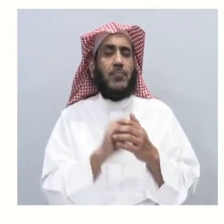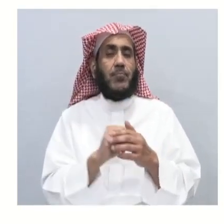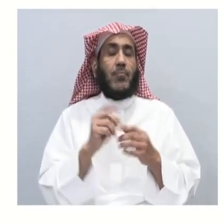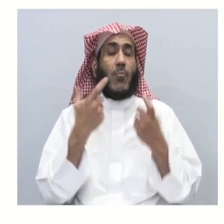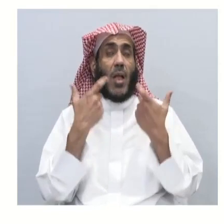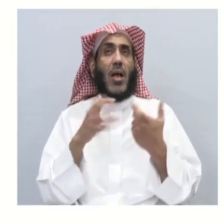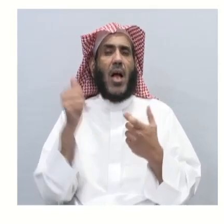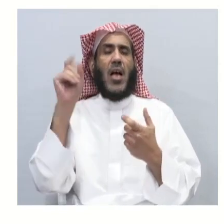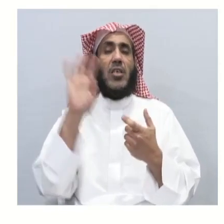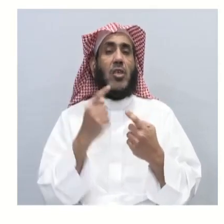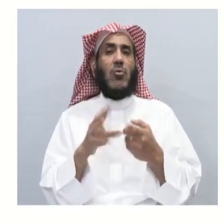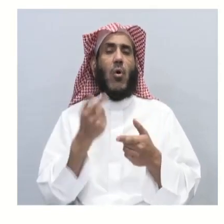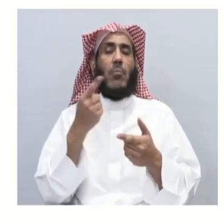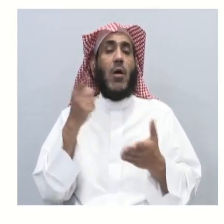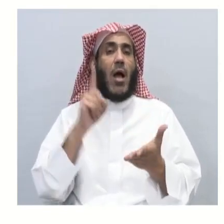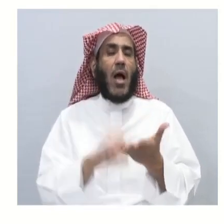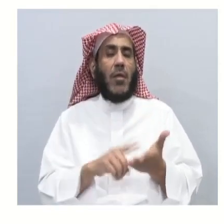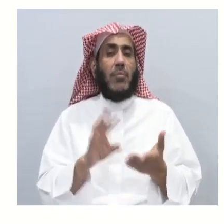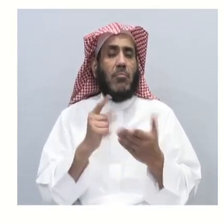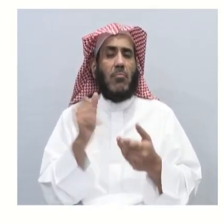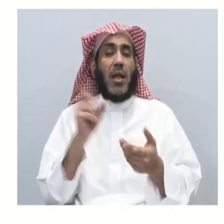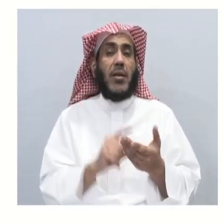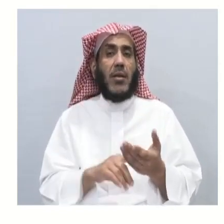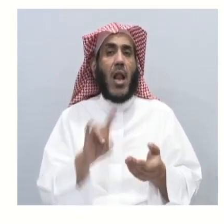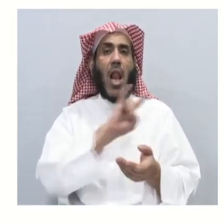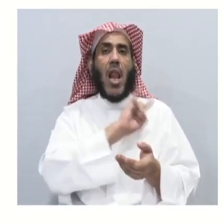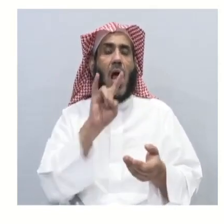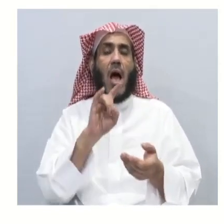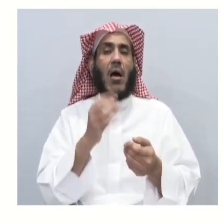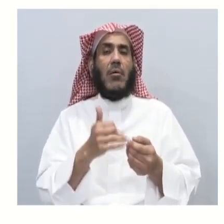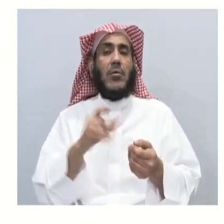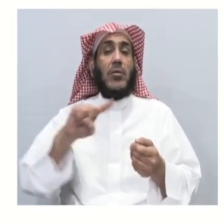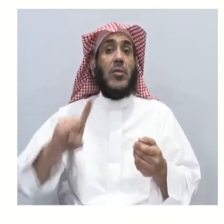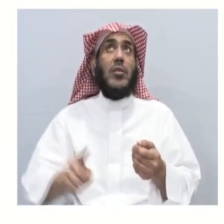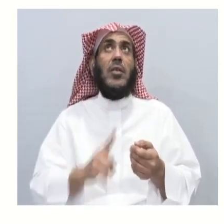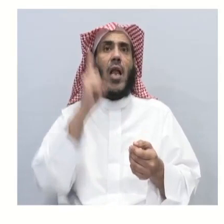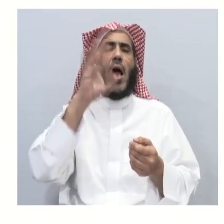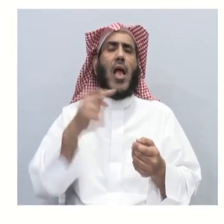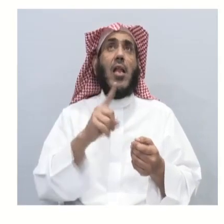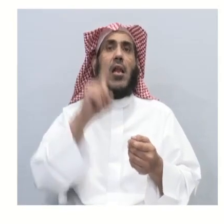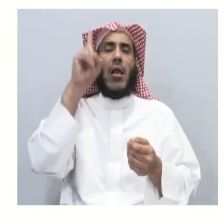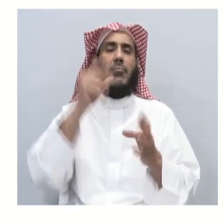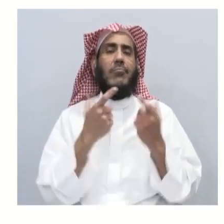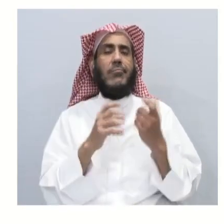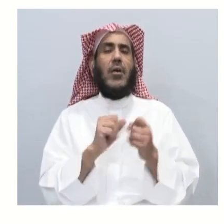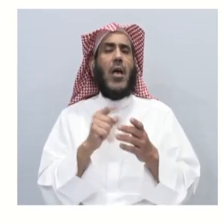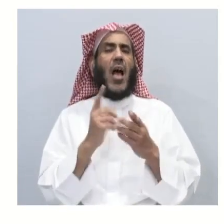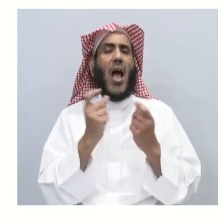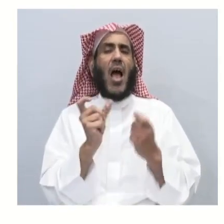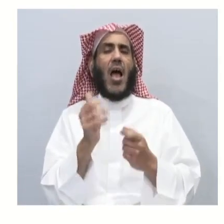أشهد أن لا إله إلا الله، إذن تكتب مفصولة خطاً، أن المخففة